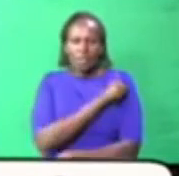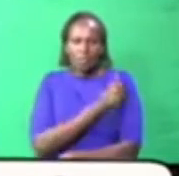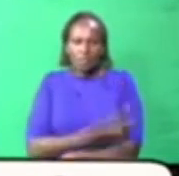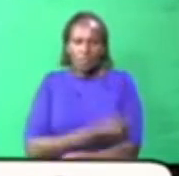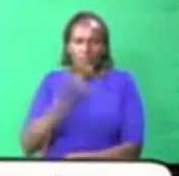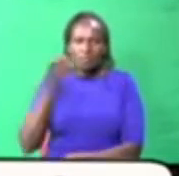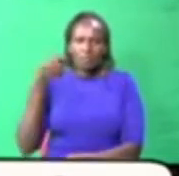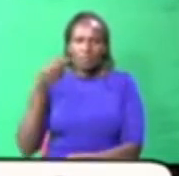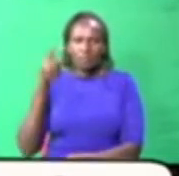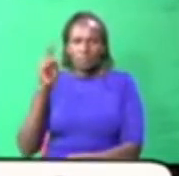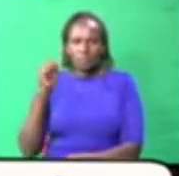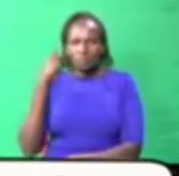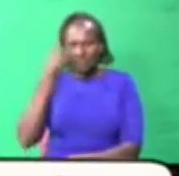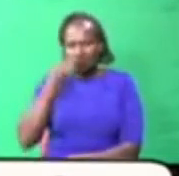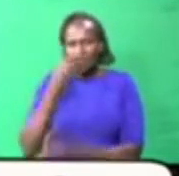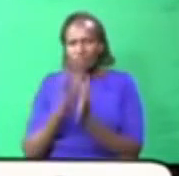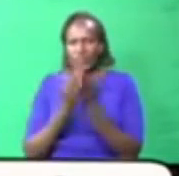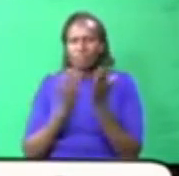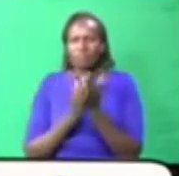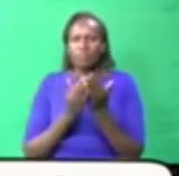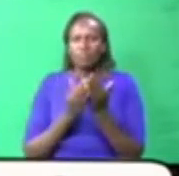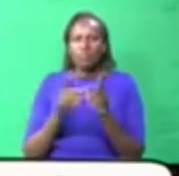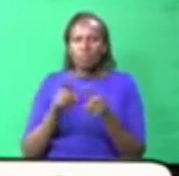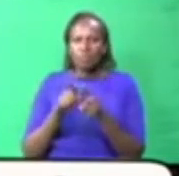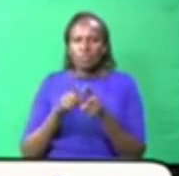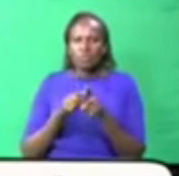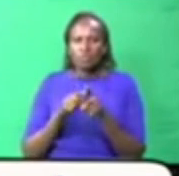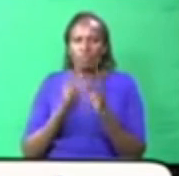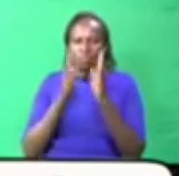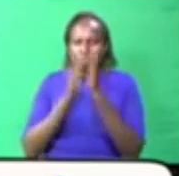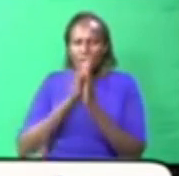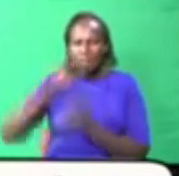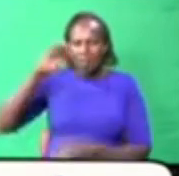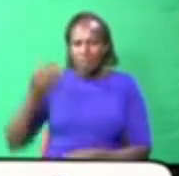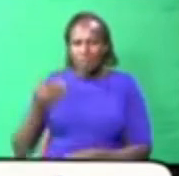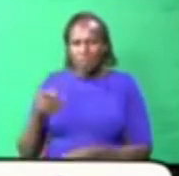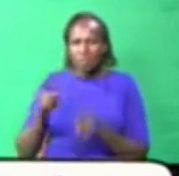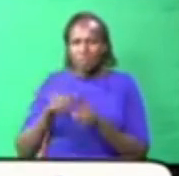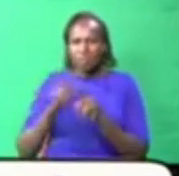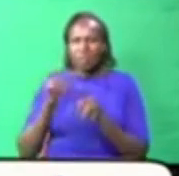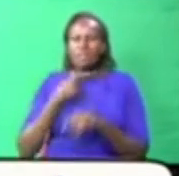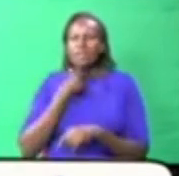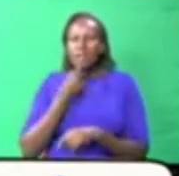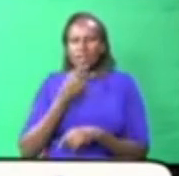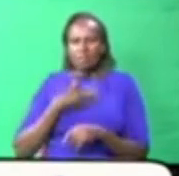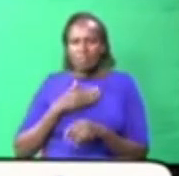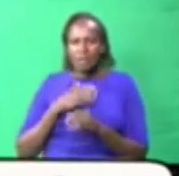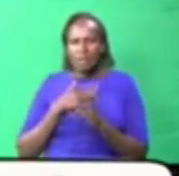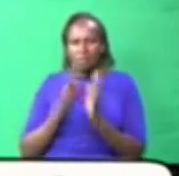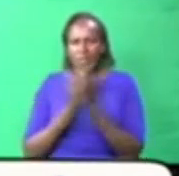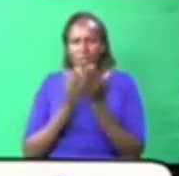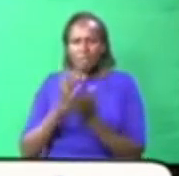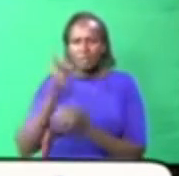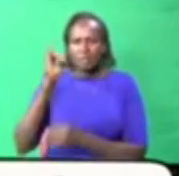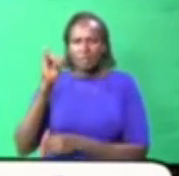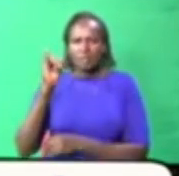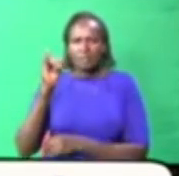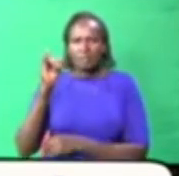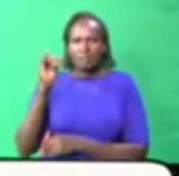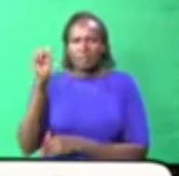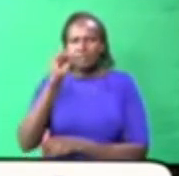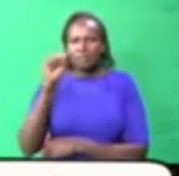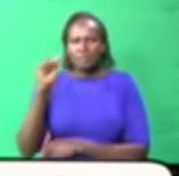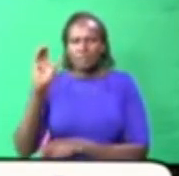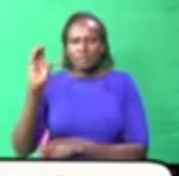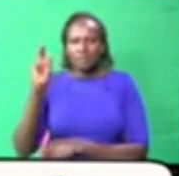kwa Facebook, kwa platform ya Heaven's Gate Prayer Mountain. Unaweza like my page, ni Isaac Waidhaka on Facebook.